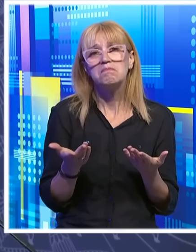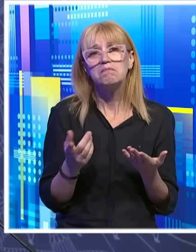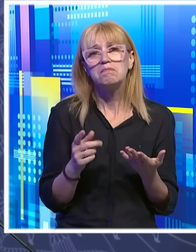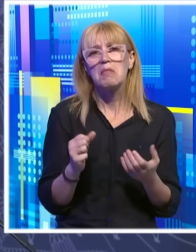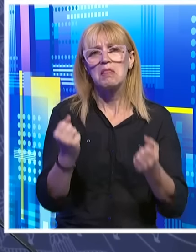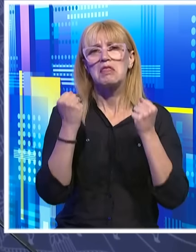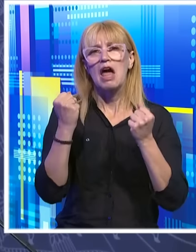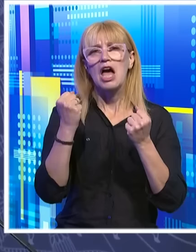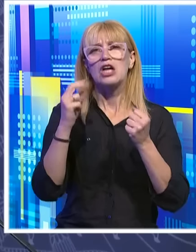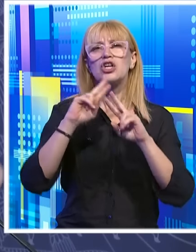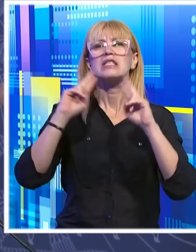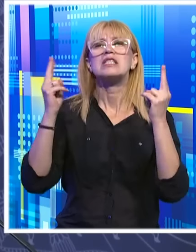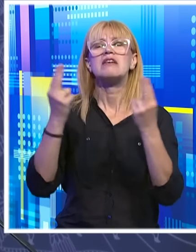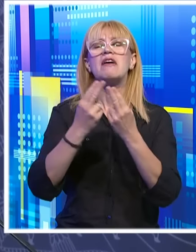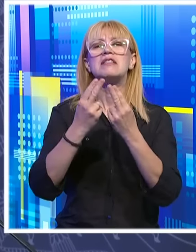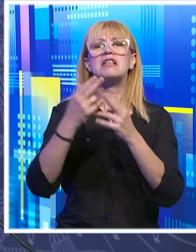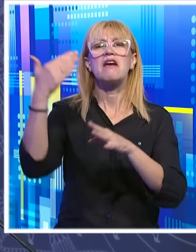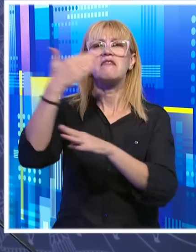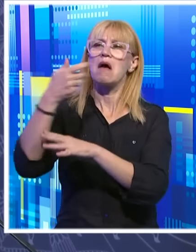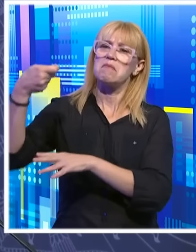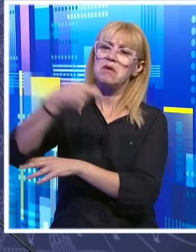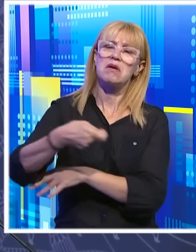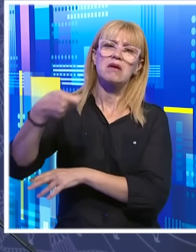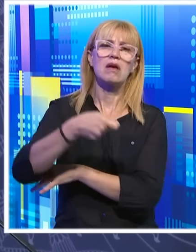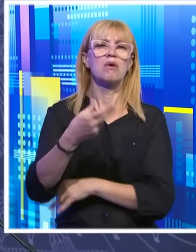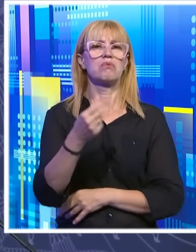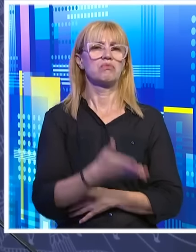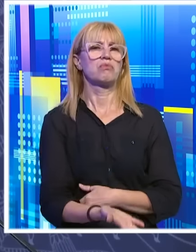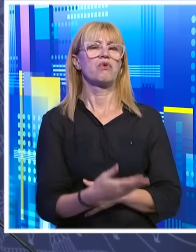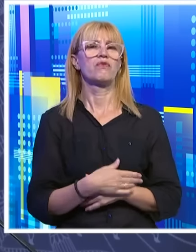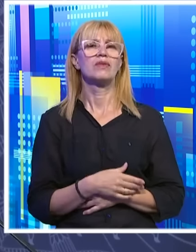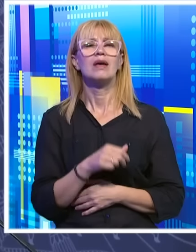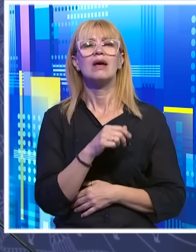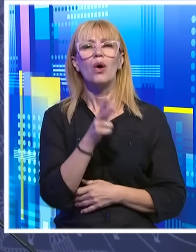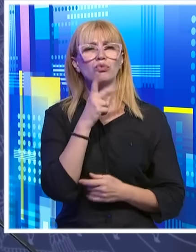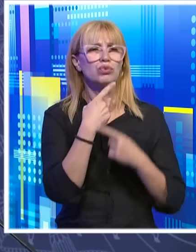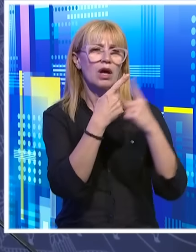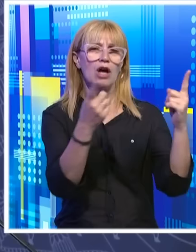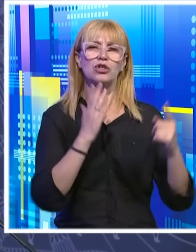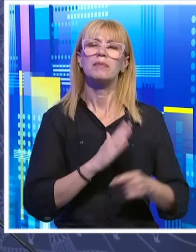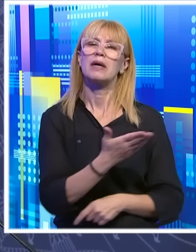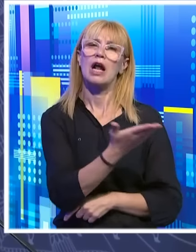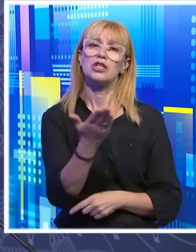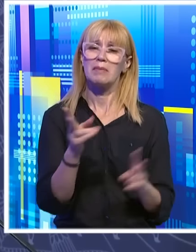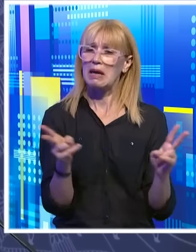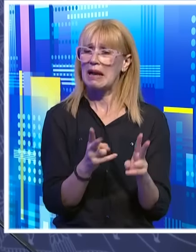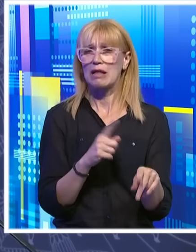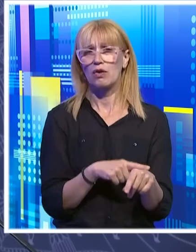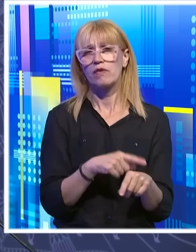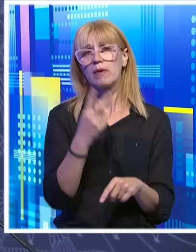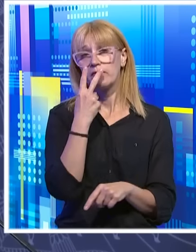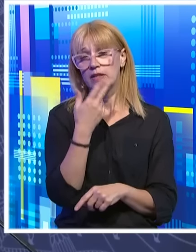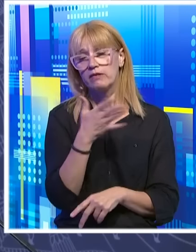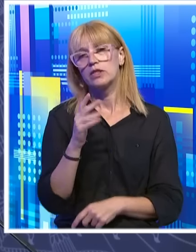najmoćnije svetske investitore u našu zemlju. Hoću građanima Srbije da kažem, za ovo kratko vreme za koje ste videli da sam veoma